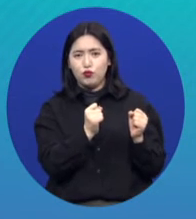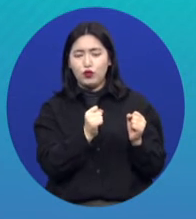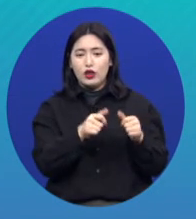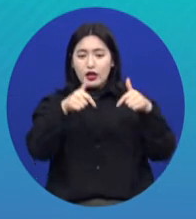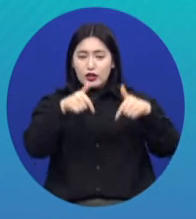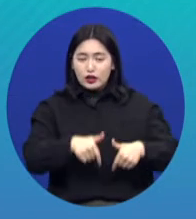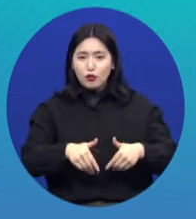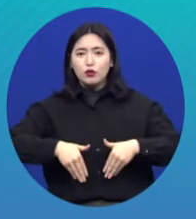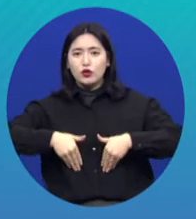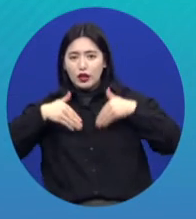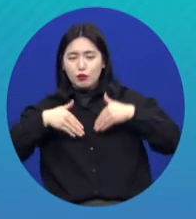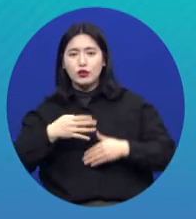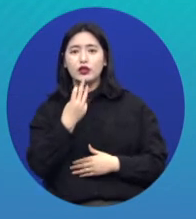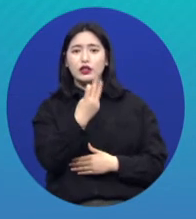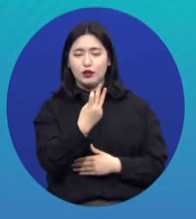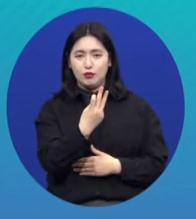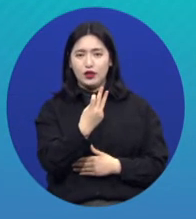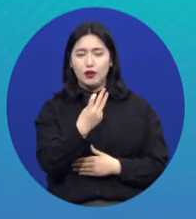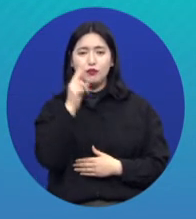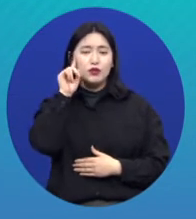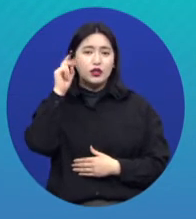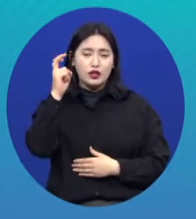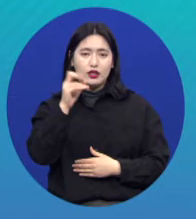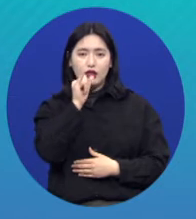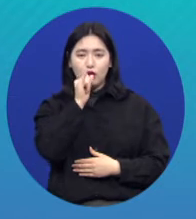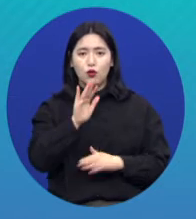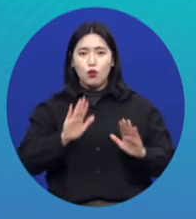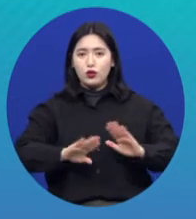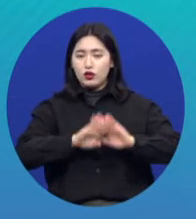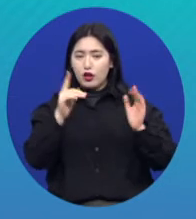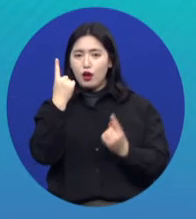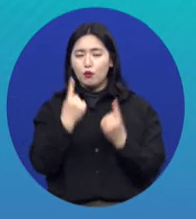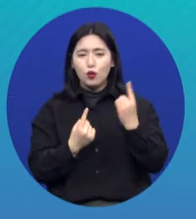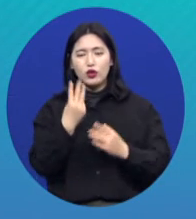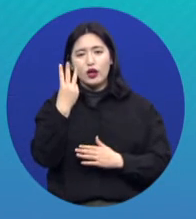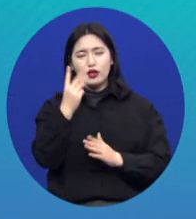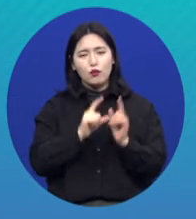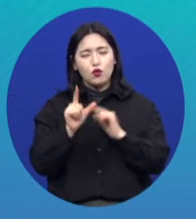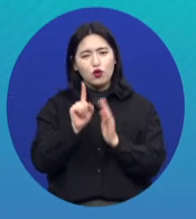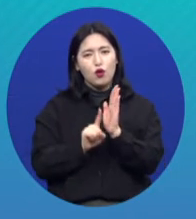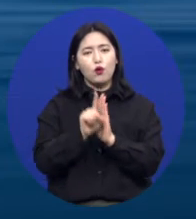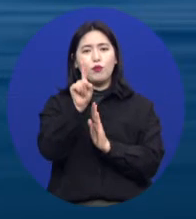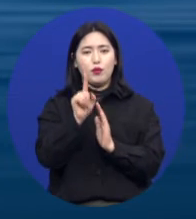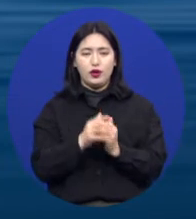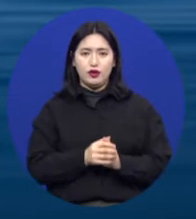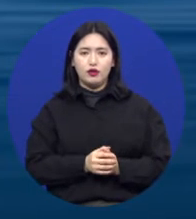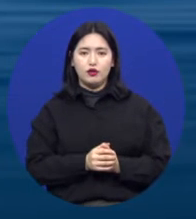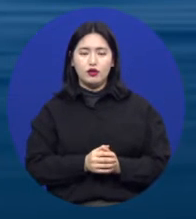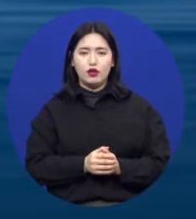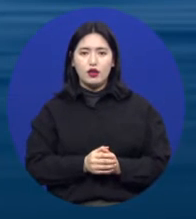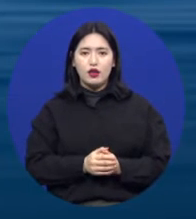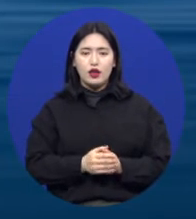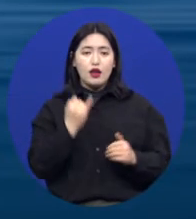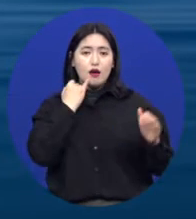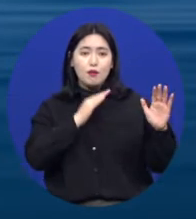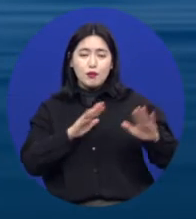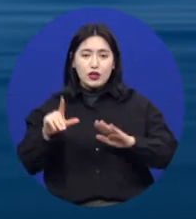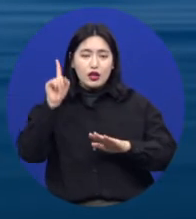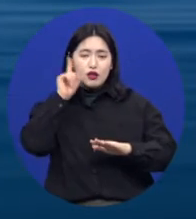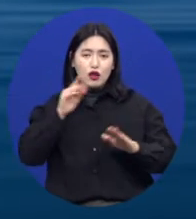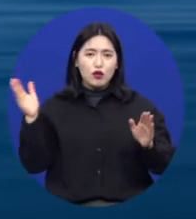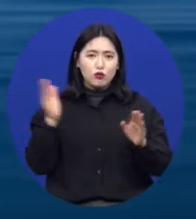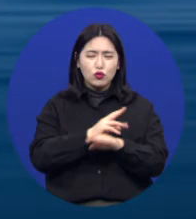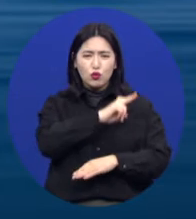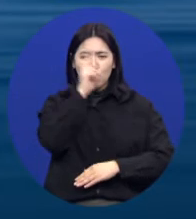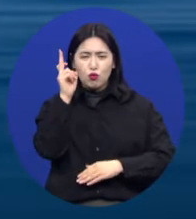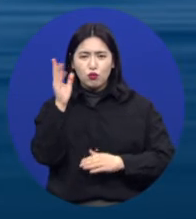오르겠습니다 서부지역과 남부지역은 13도가 예상됩니다 오늘 낮보다 3도 가량 높겠습니다 바다의 물결은